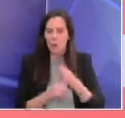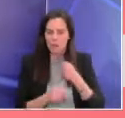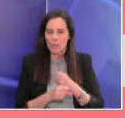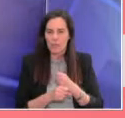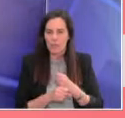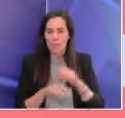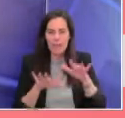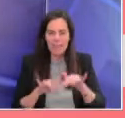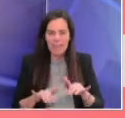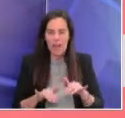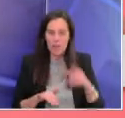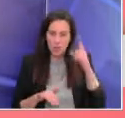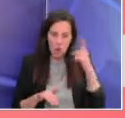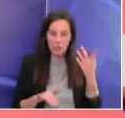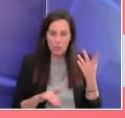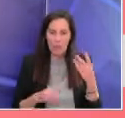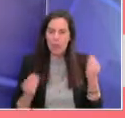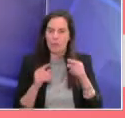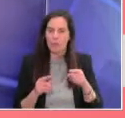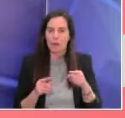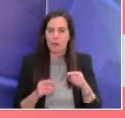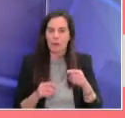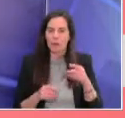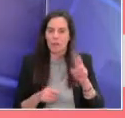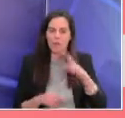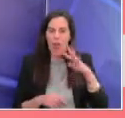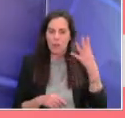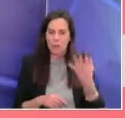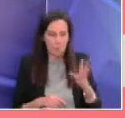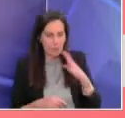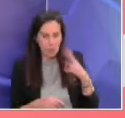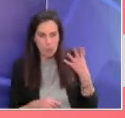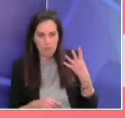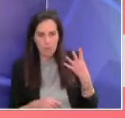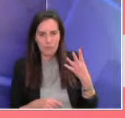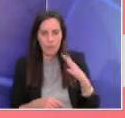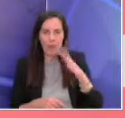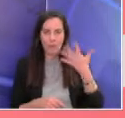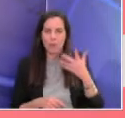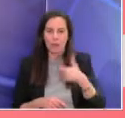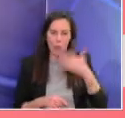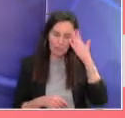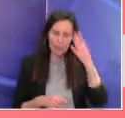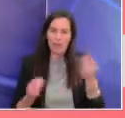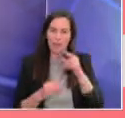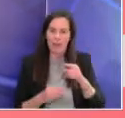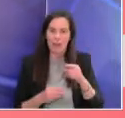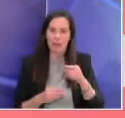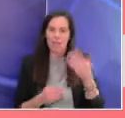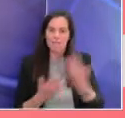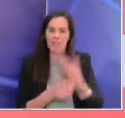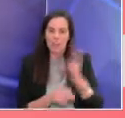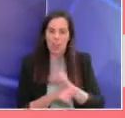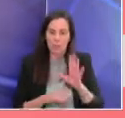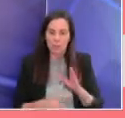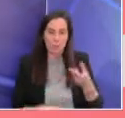בעולם הדיגיטל, יודעים שהדברים האלה רצים 4 שנים. מה 4? 4 שנים, 5 שנים, אנחנו מכירים את התופעה הזאת כבר מאוד טוב.